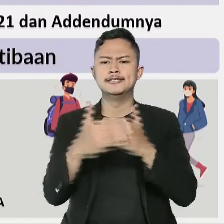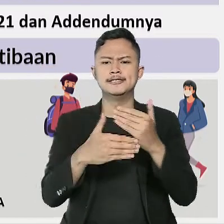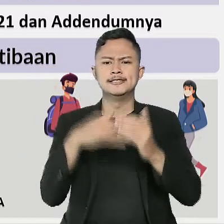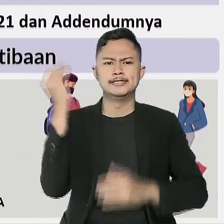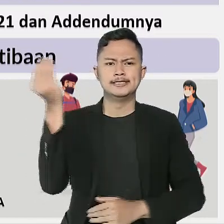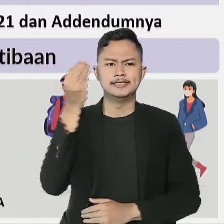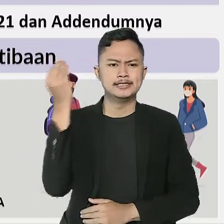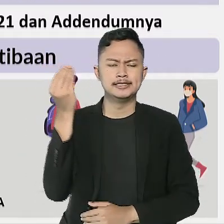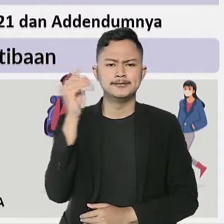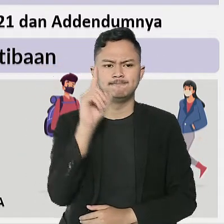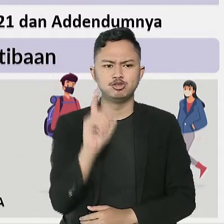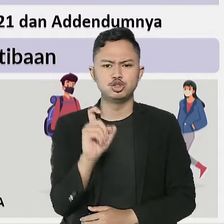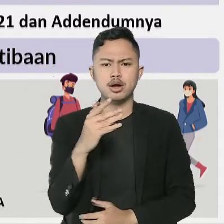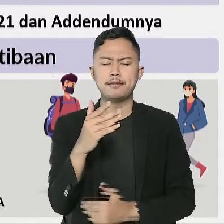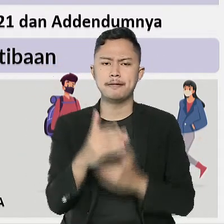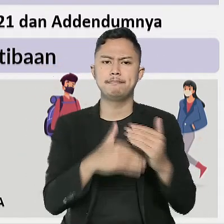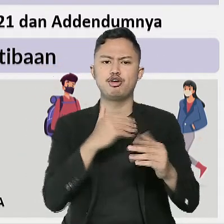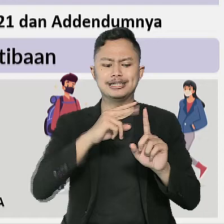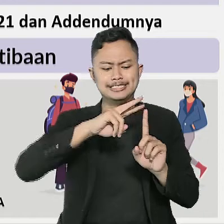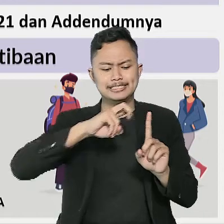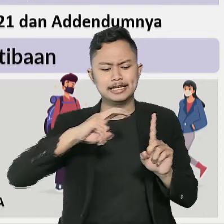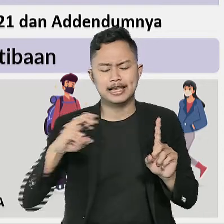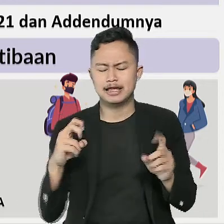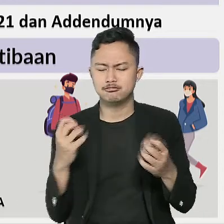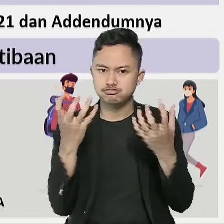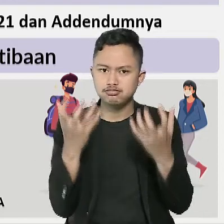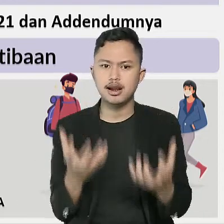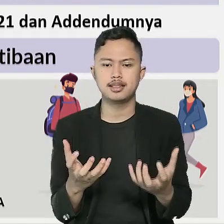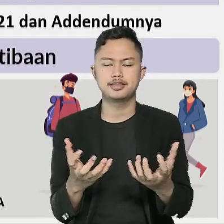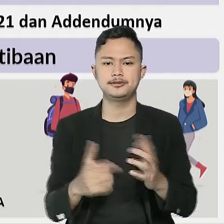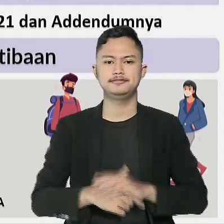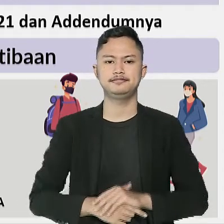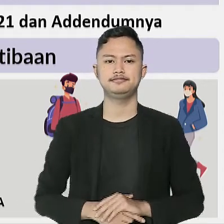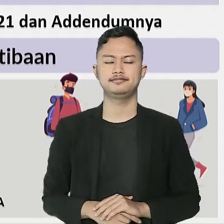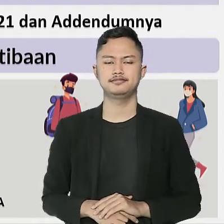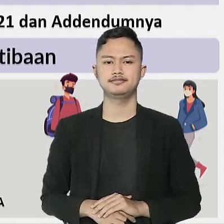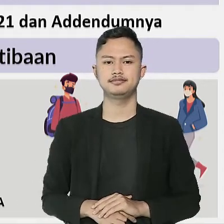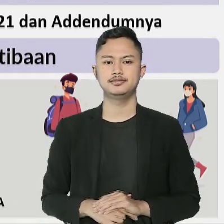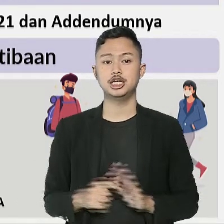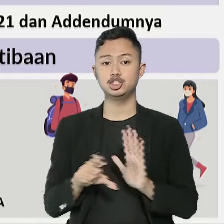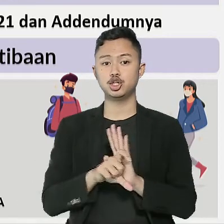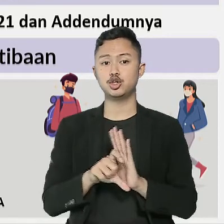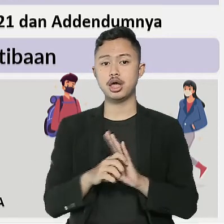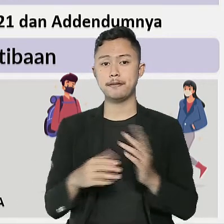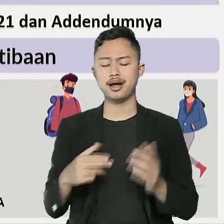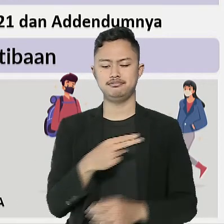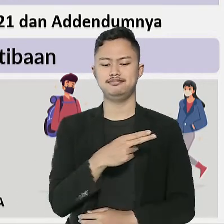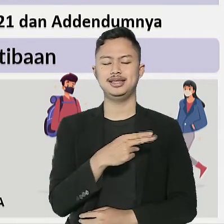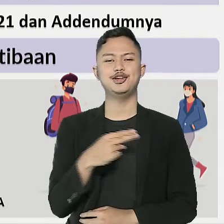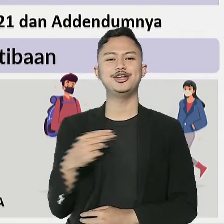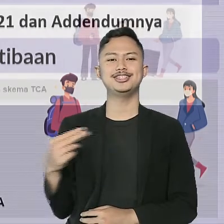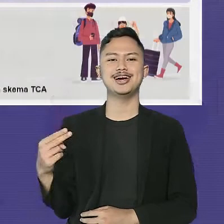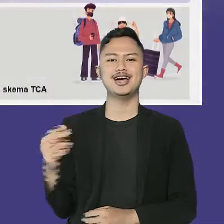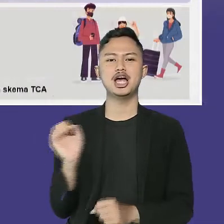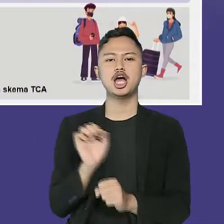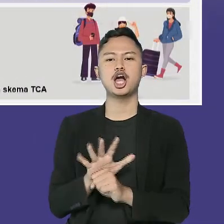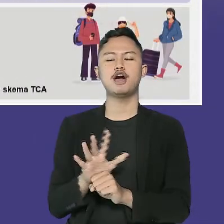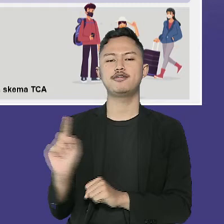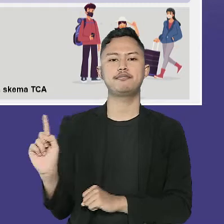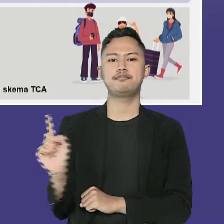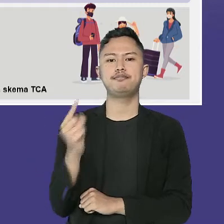maka diperlukan screening yang semakin ketat, sebagaimana yang Indonesia lakukan di awal pandemi